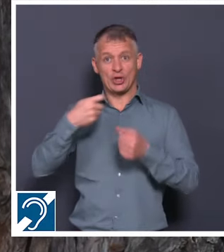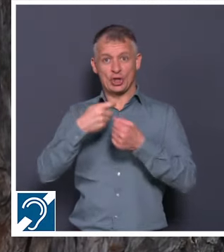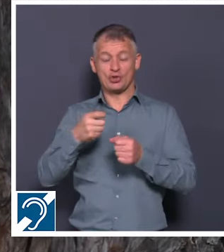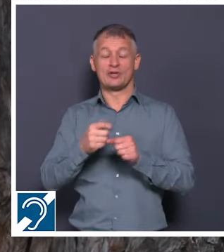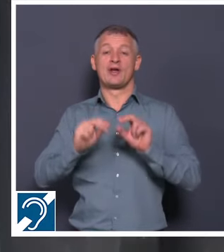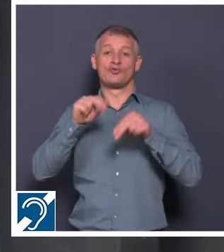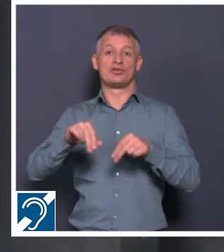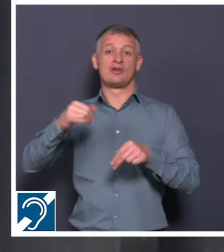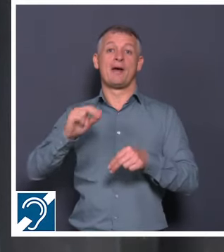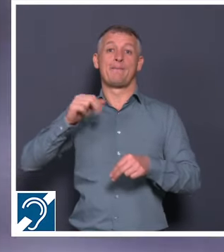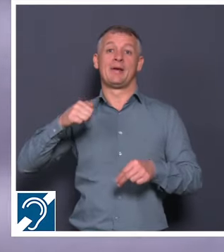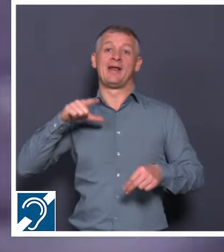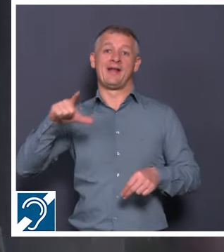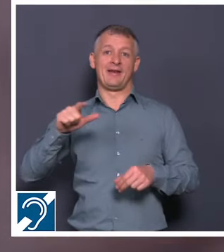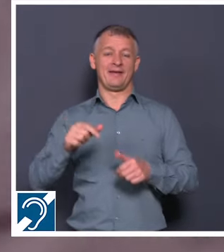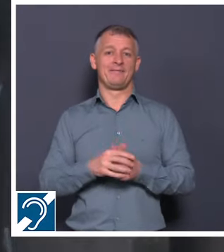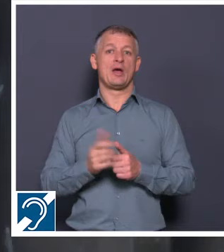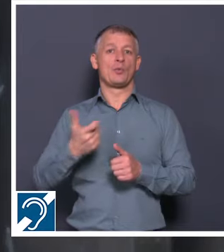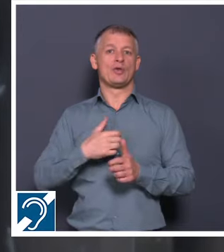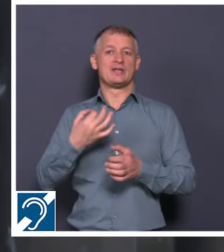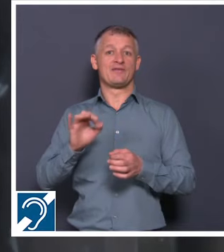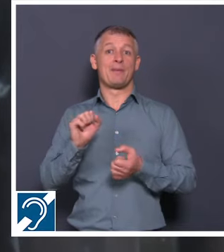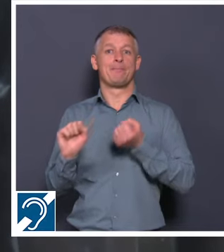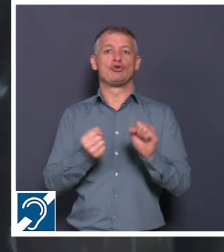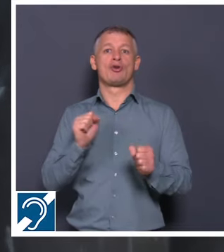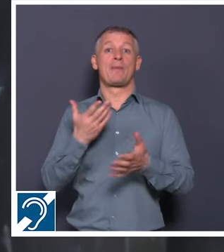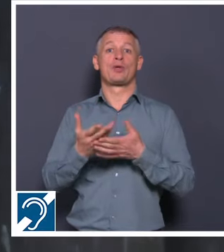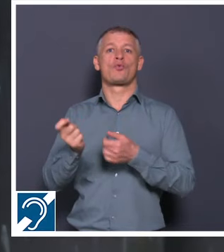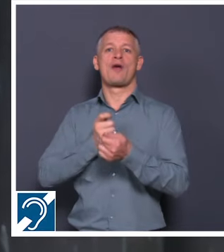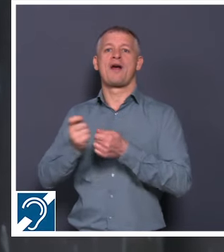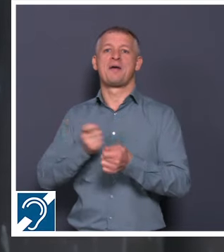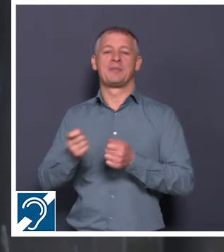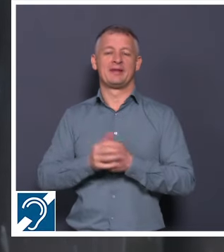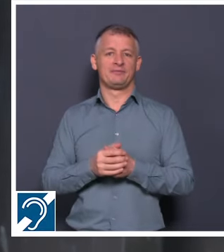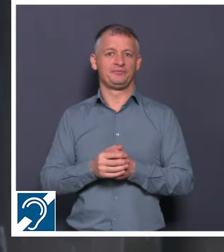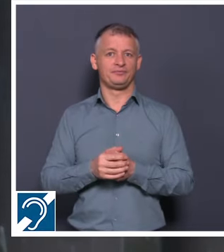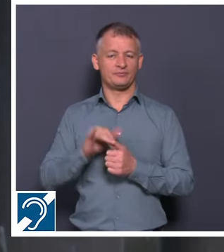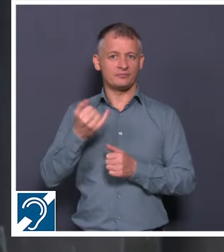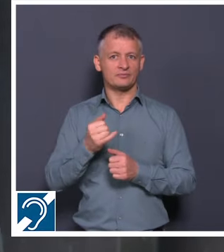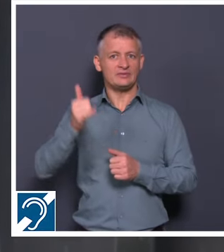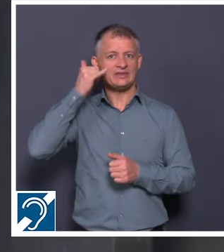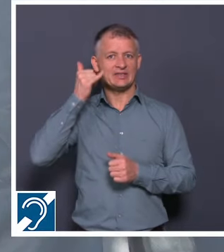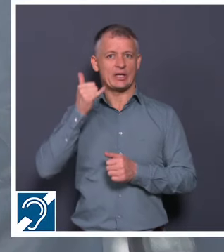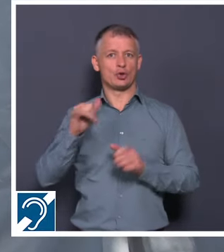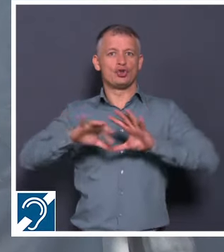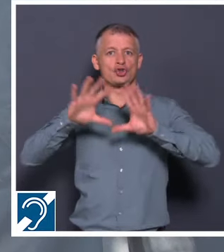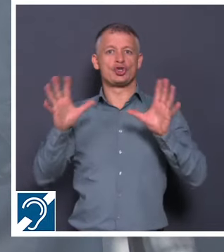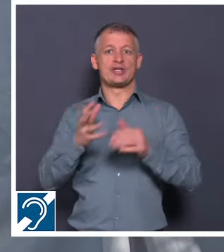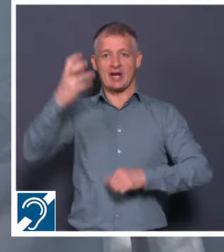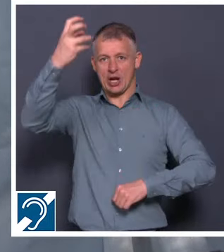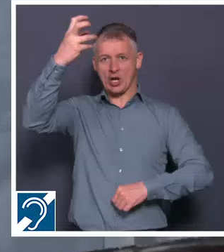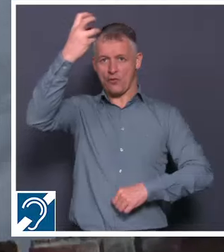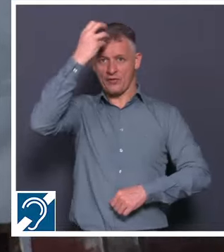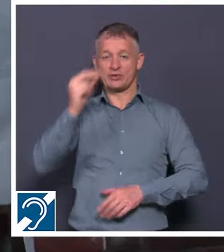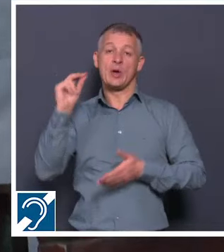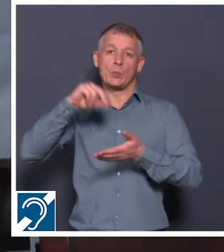Național Liberal. Deci ar putea să fie o mișcare de campanie. De precizat că secretarul general al guvernului, Mircea Abrudean, este